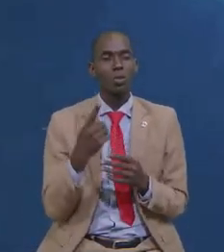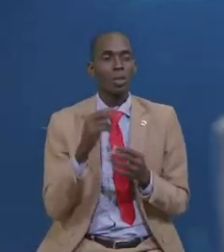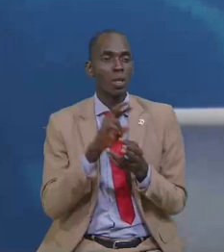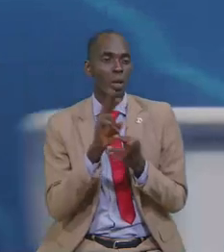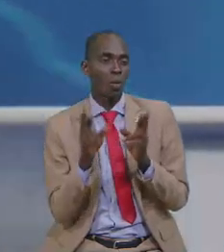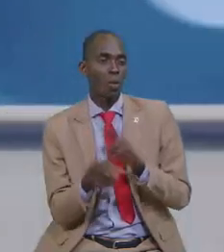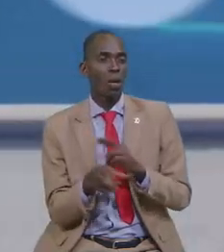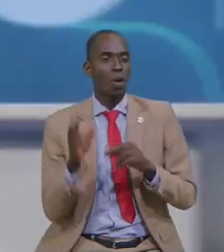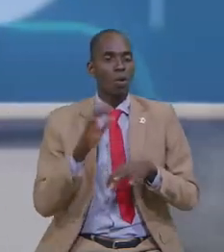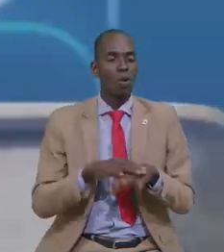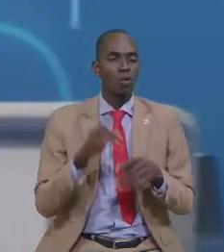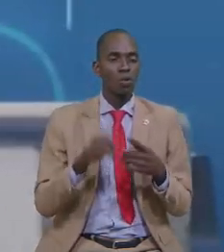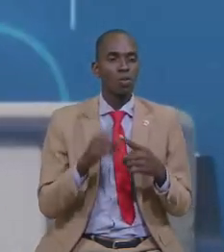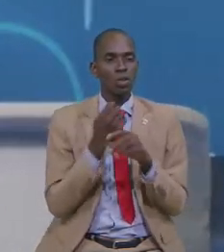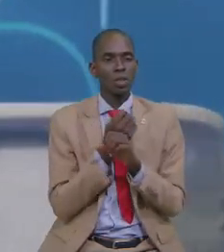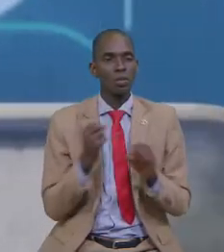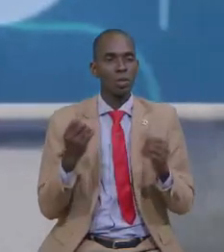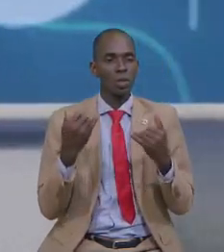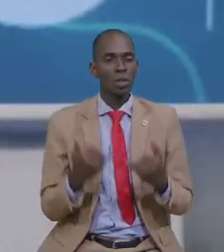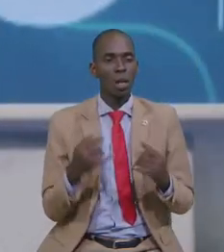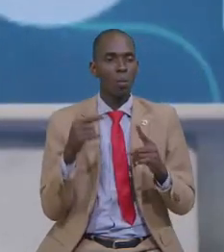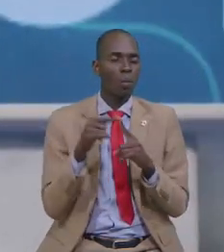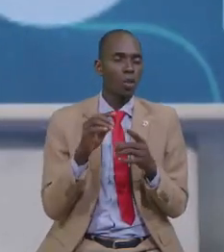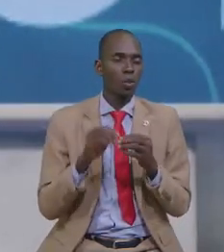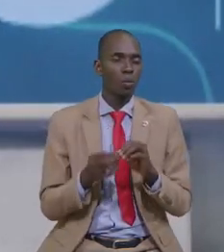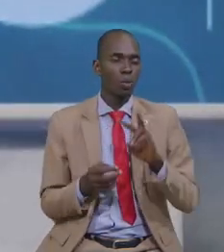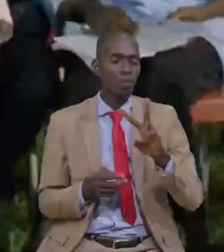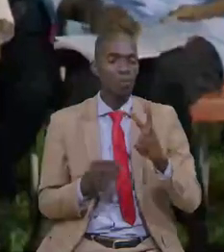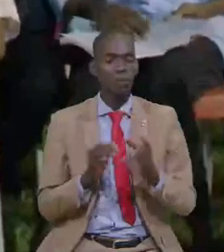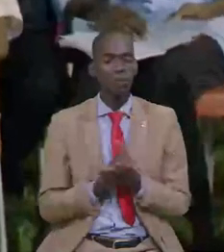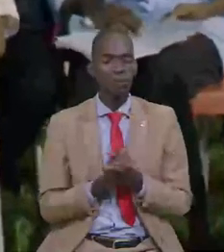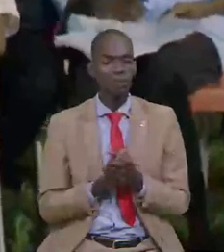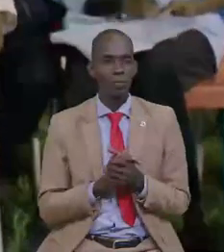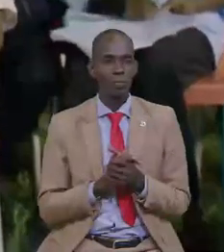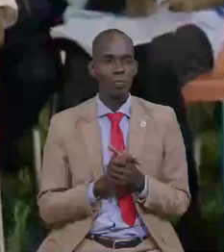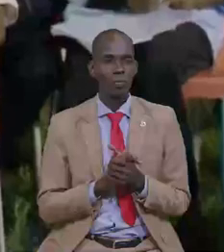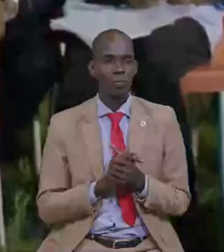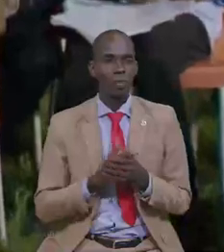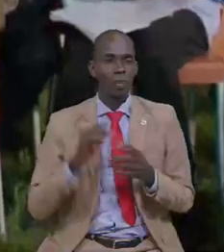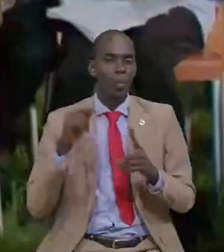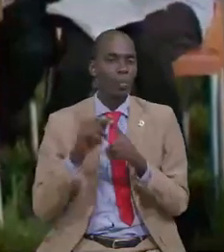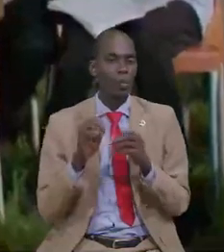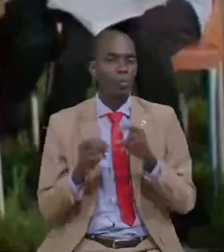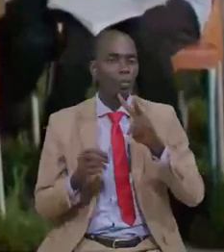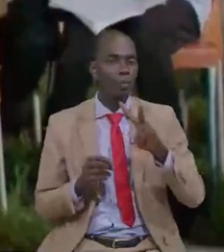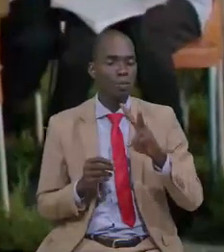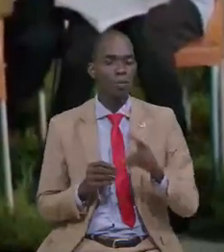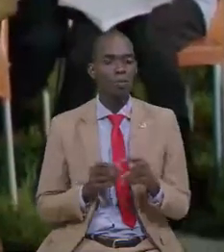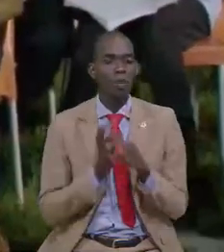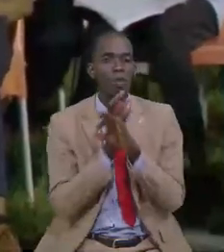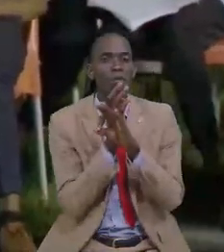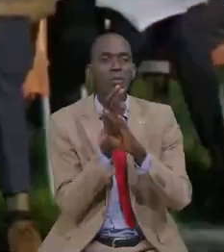régénération par la repentance pour le salut. Allons au deuxième point. Nous allons